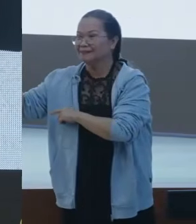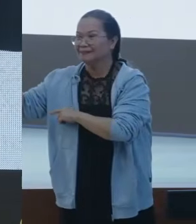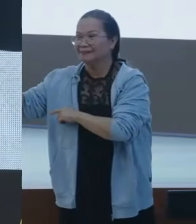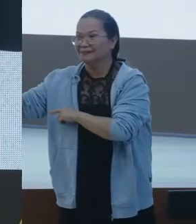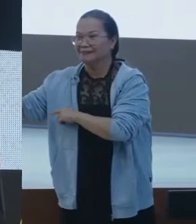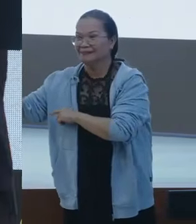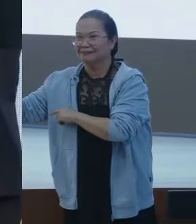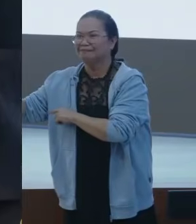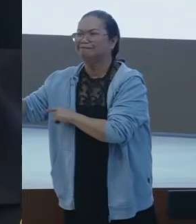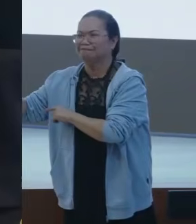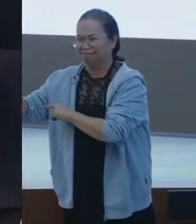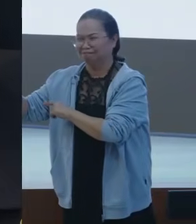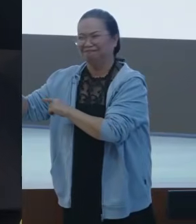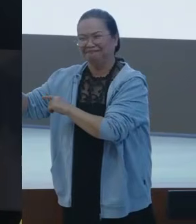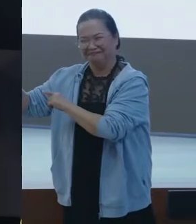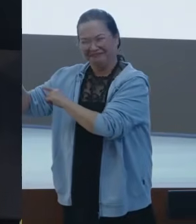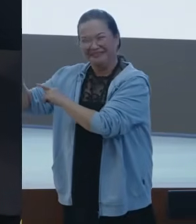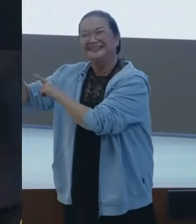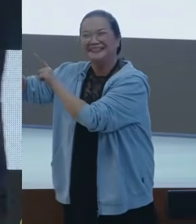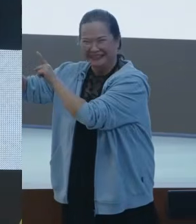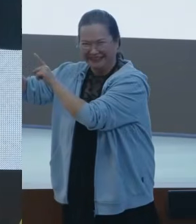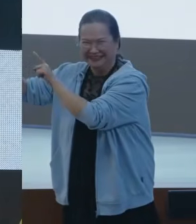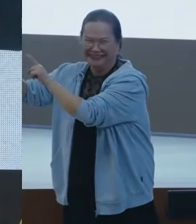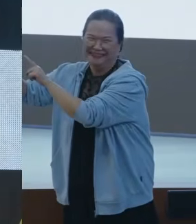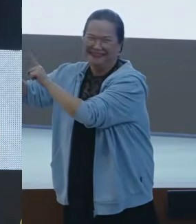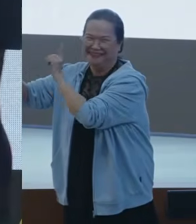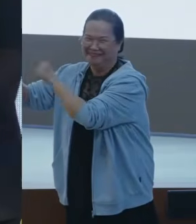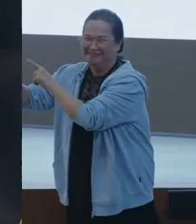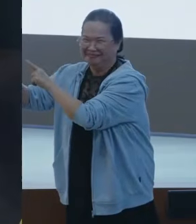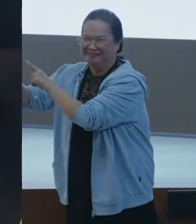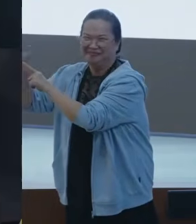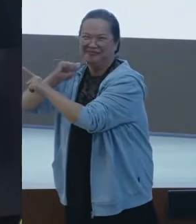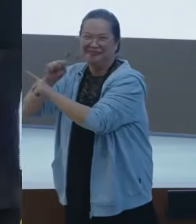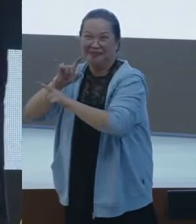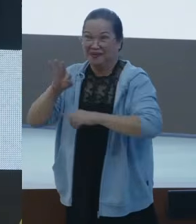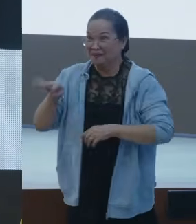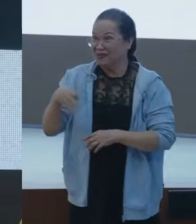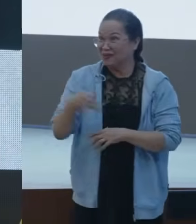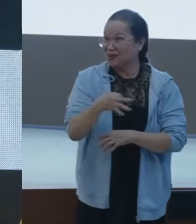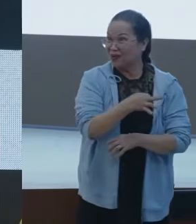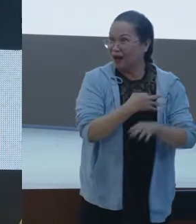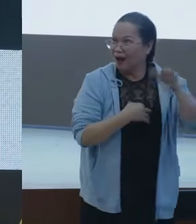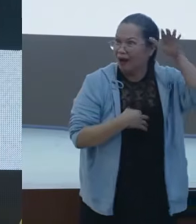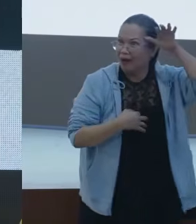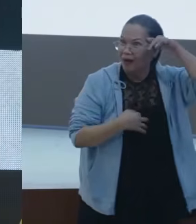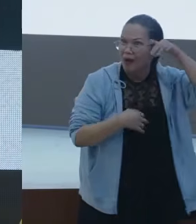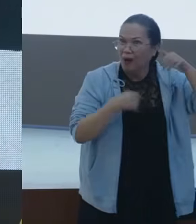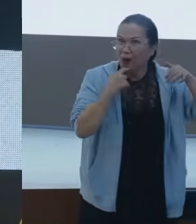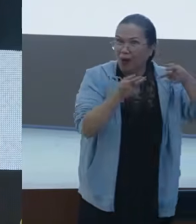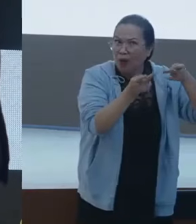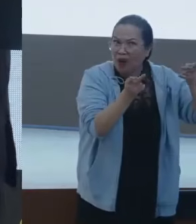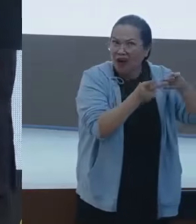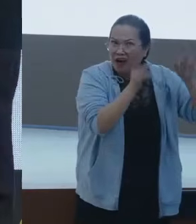Sino ba ang inyong, tanong natin nung inaaral natin si Jonah, sino ba ang inyong Nineveh?